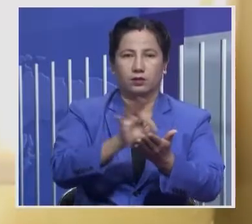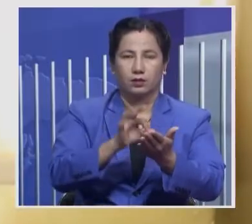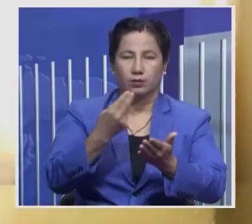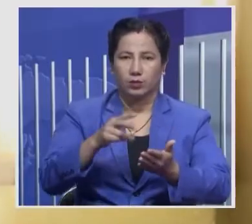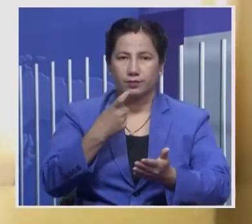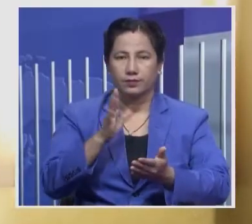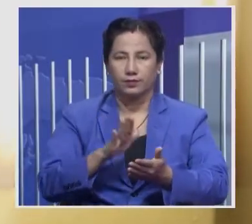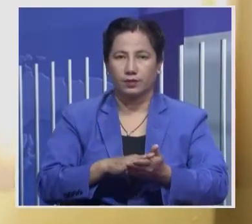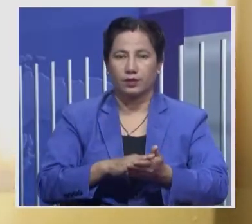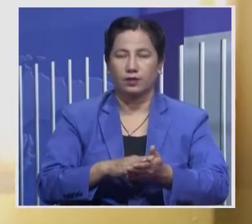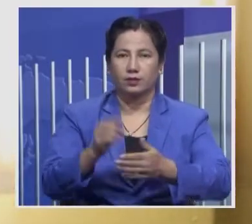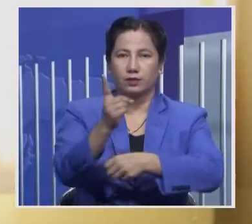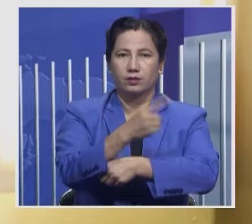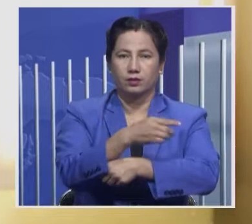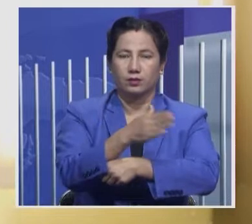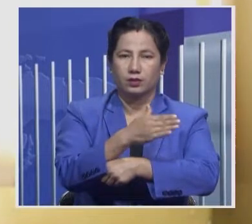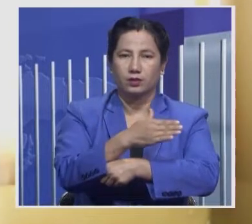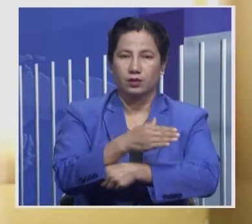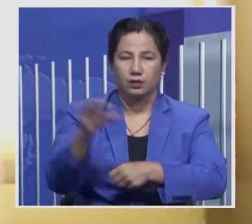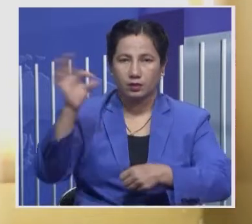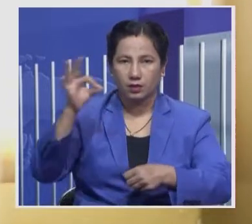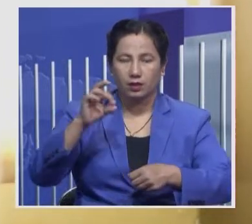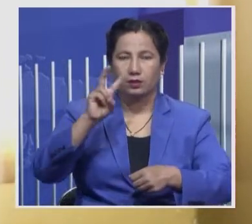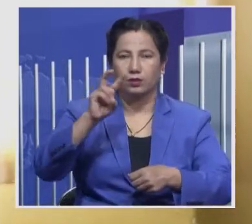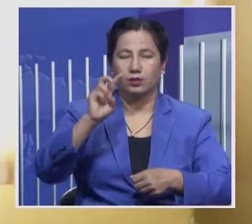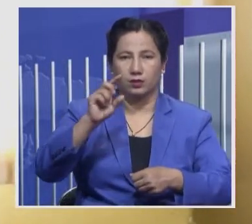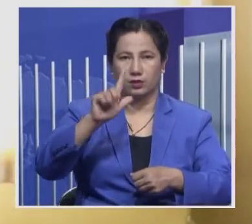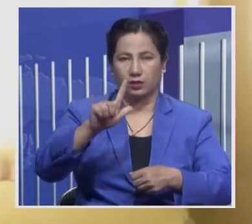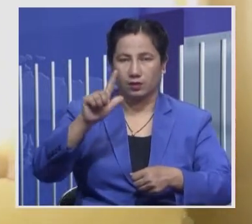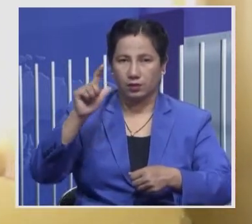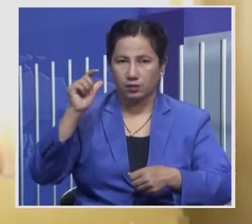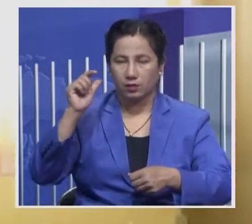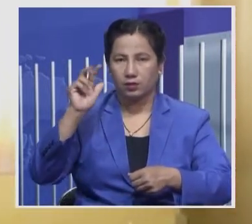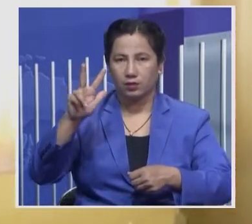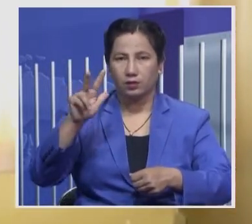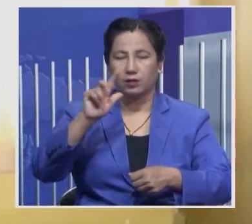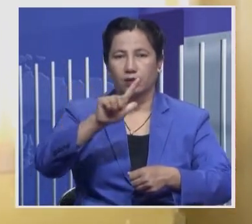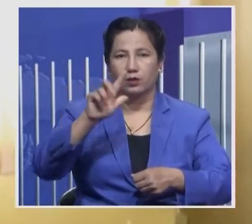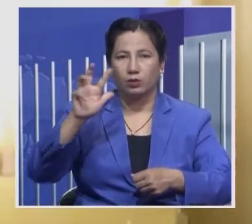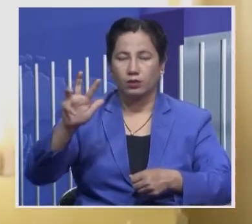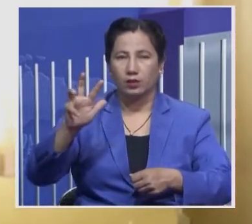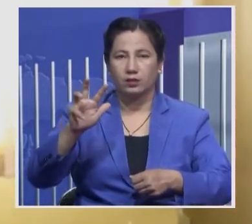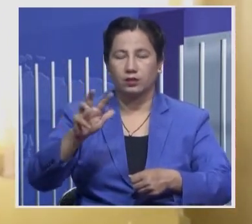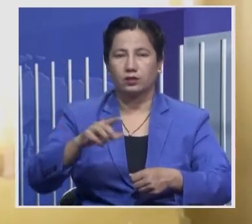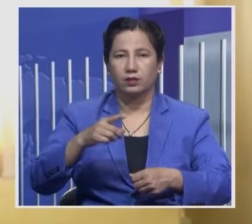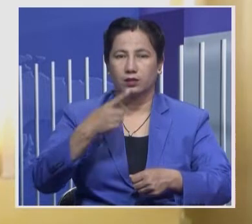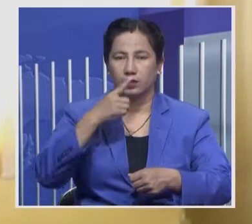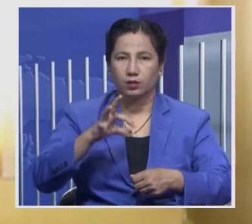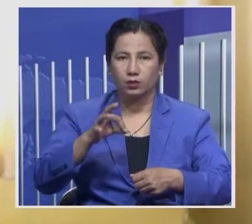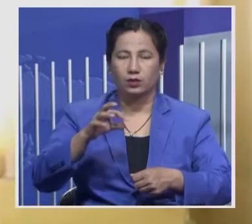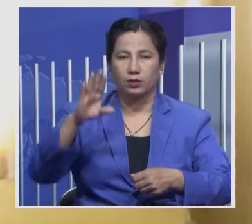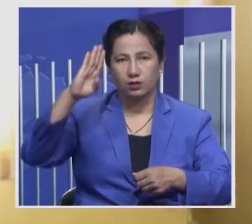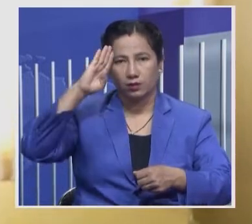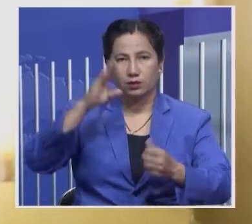हाम्रो सुठौली भन्सार कार्यालयको आर्थिक वर्ष 2078-79 हामीले तोकिएको राजस्व लक्ष्य